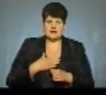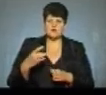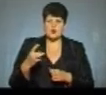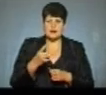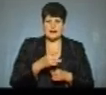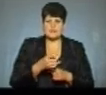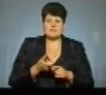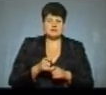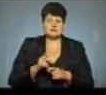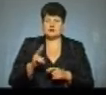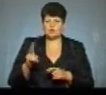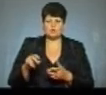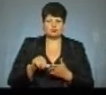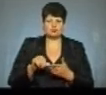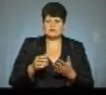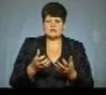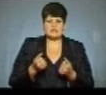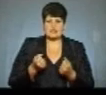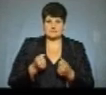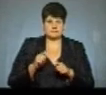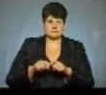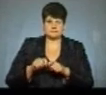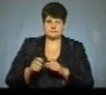Більше ніхто участі не взяв у сертифікації.